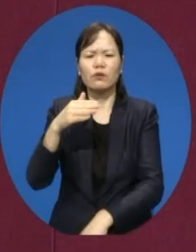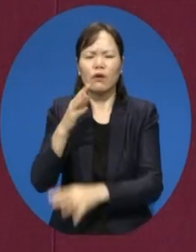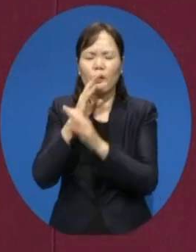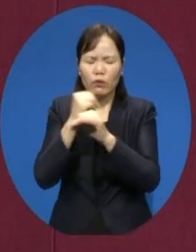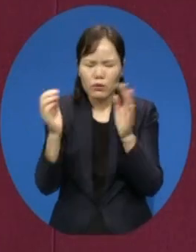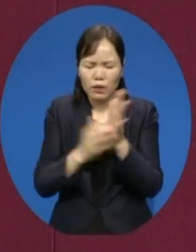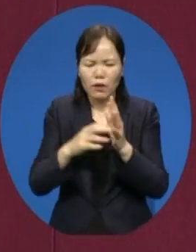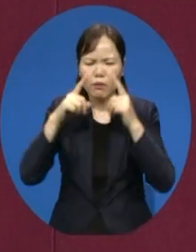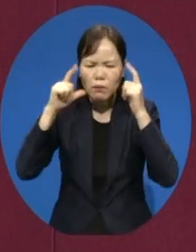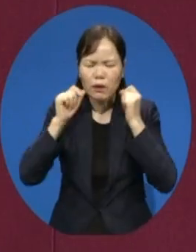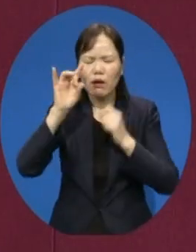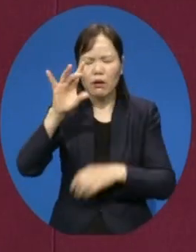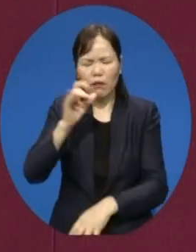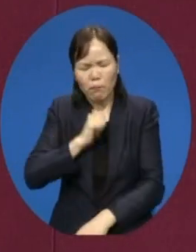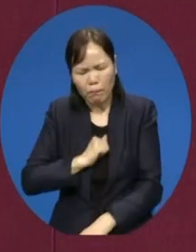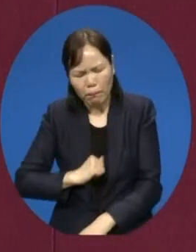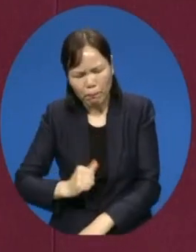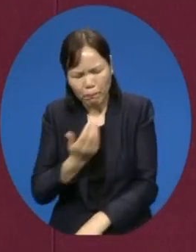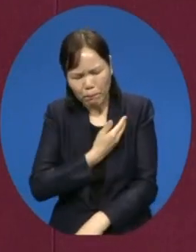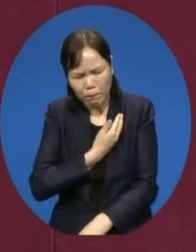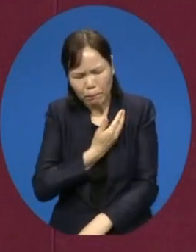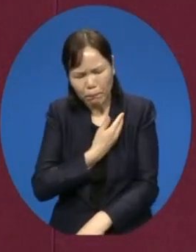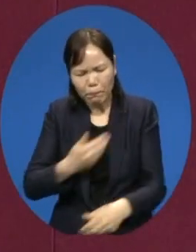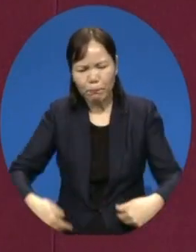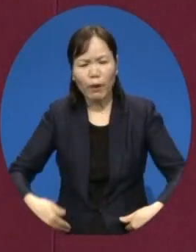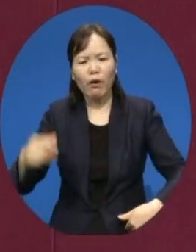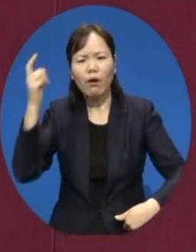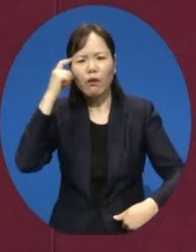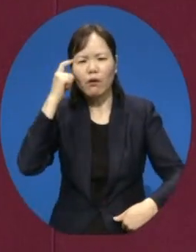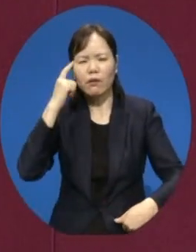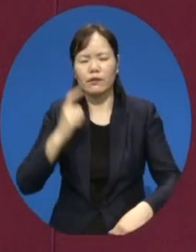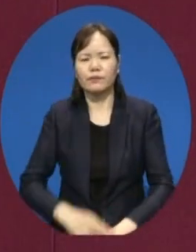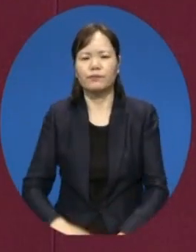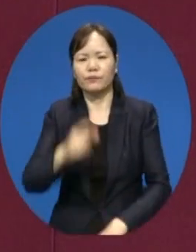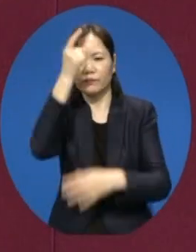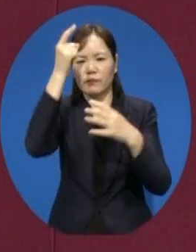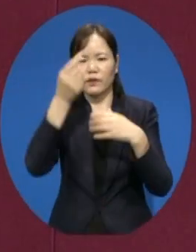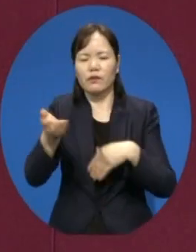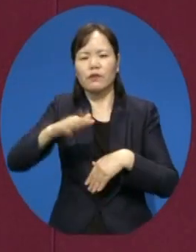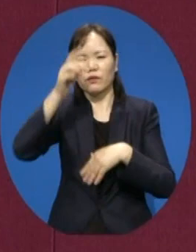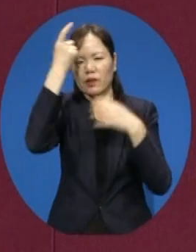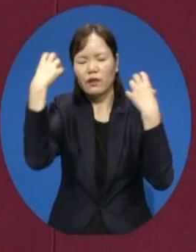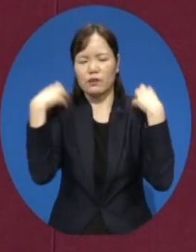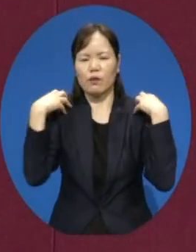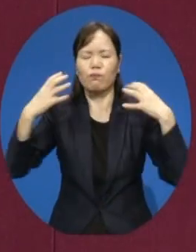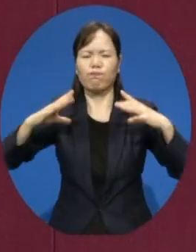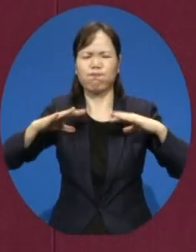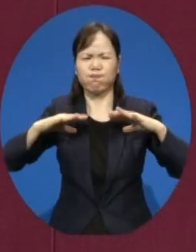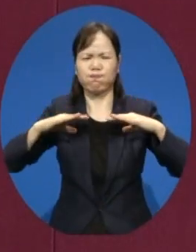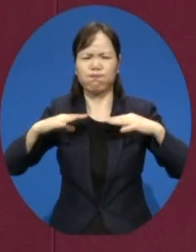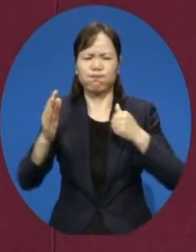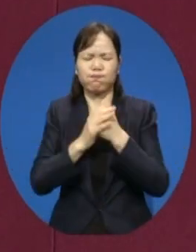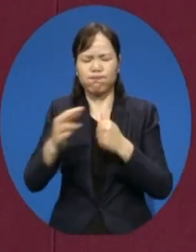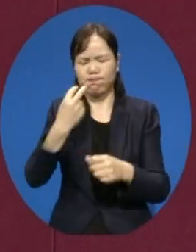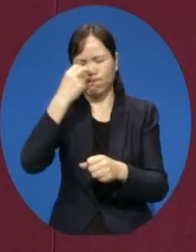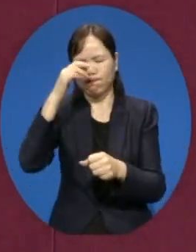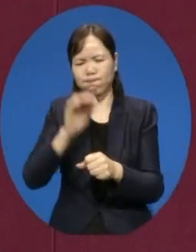참고 버텨내야 되는 겁니까? 이런 와중에 정부가 자랑을 하고 있으니 얼마나 기가 막힙니까?